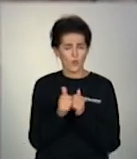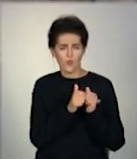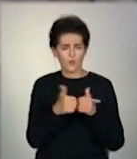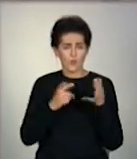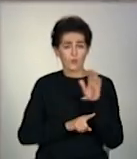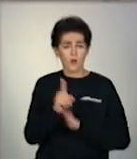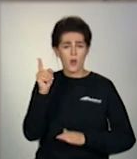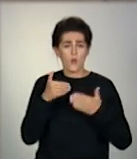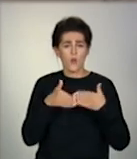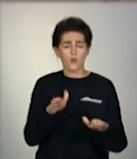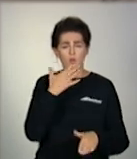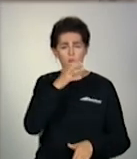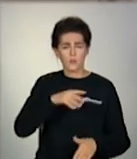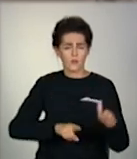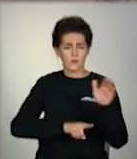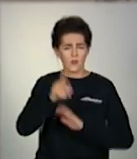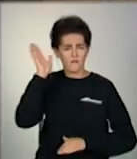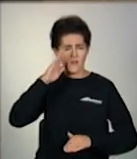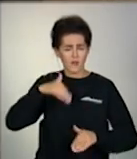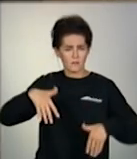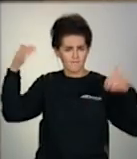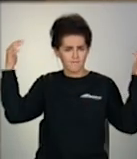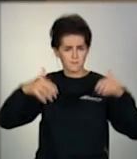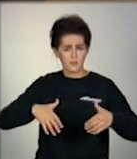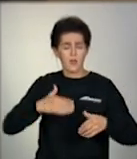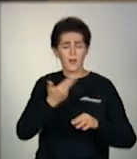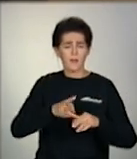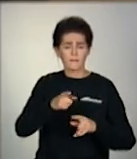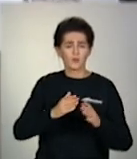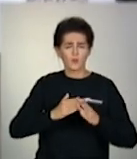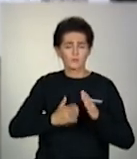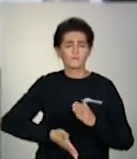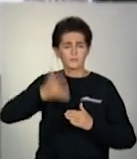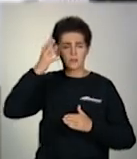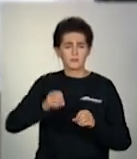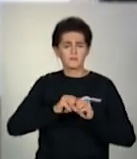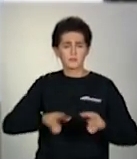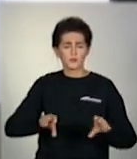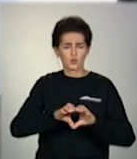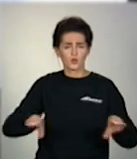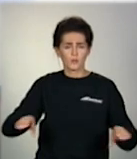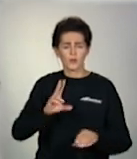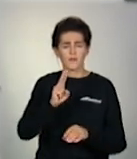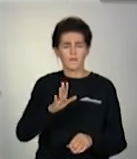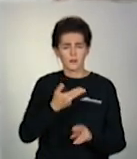Ну, коли включили отоплення, почало затаплювати. У цьому будинку прорвало труби у квартирі на 4-му